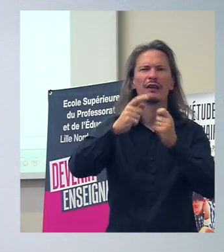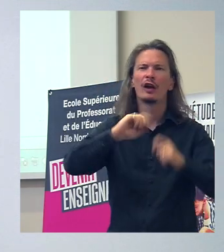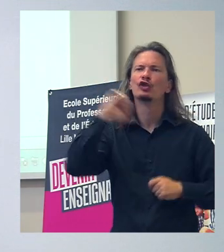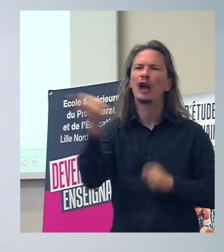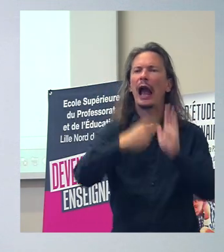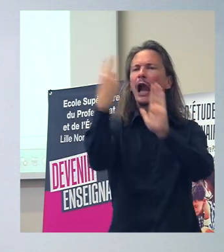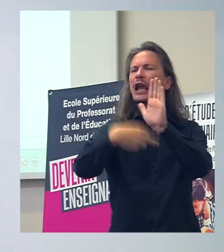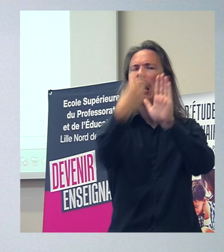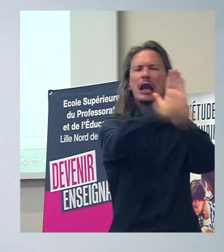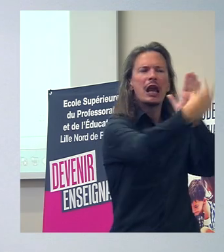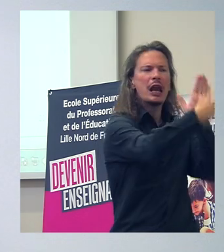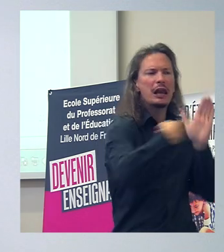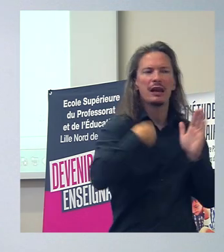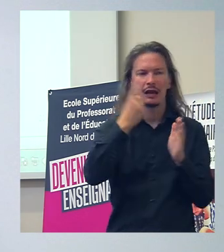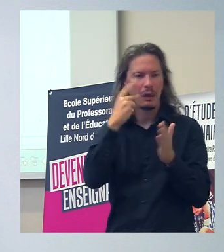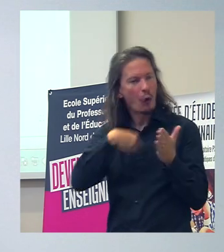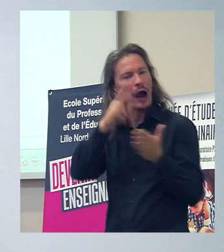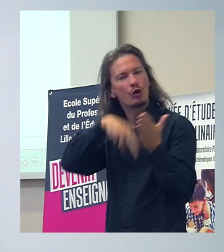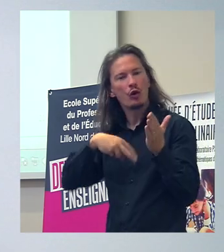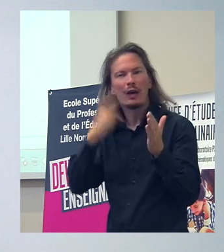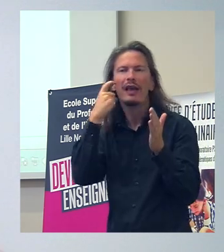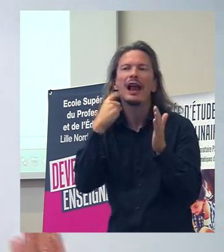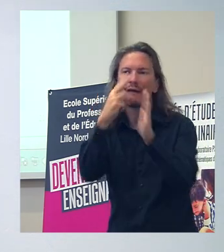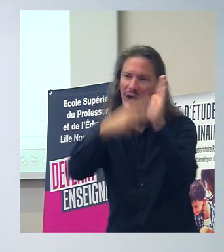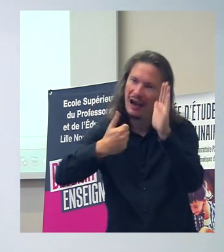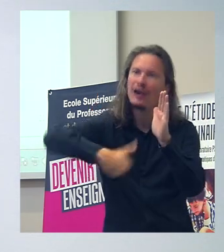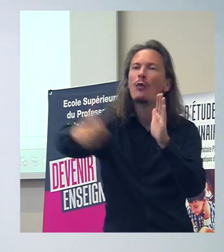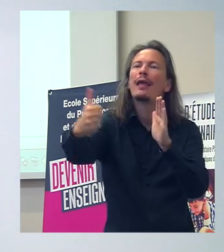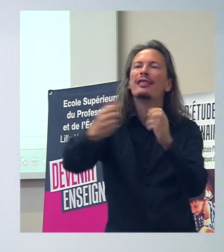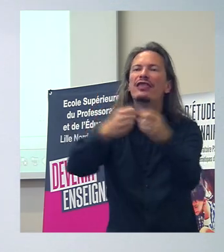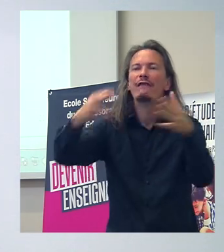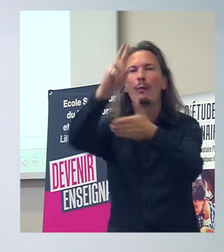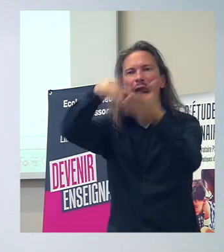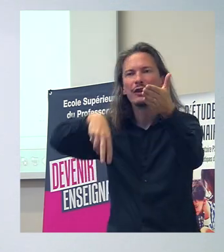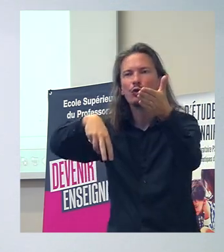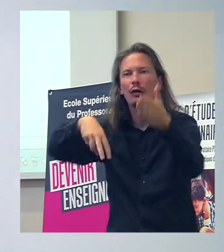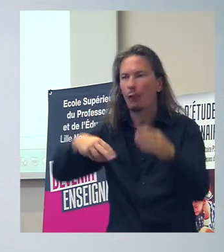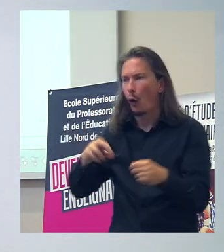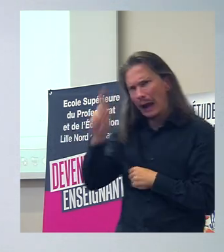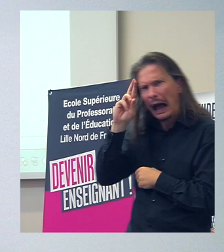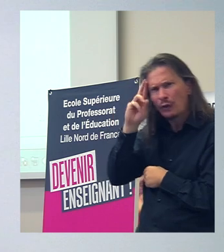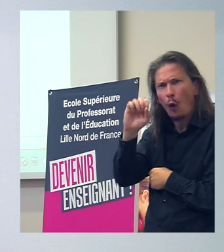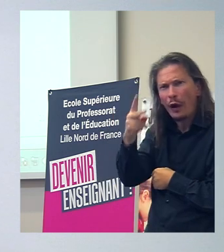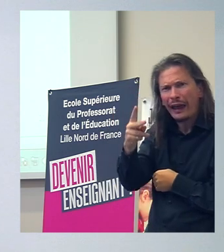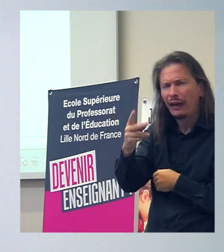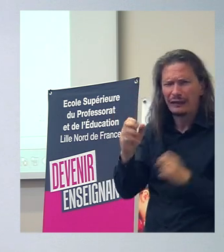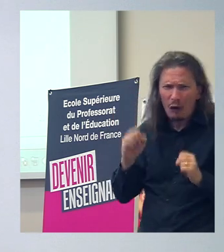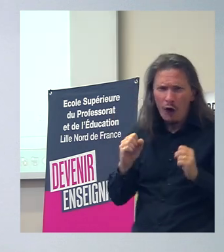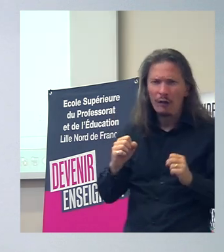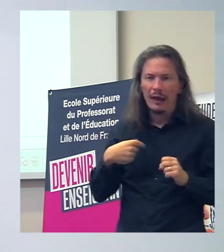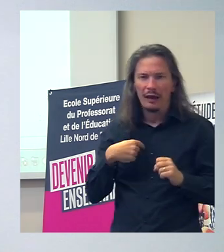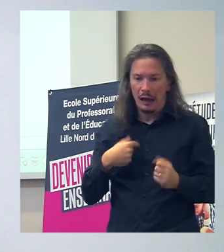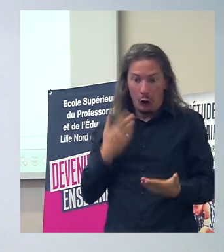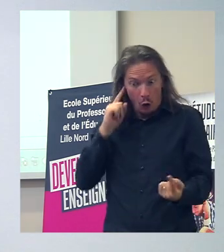les élèves lisent. Parce que ça développe la lecture, dit Lippmann, par exemple. Il a raison. Mais on n'est pas là, nous, à